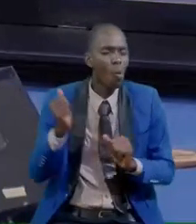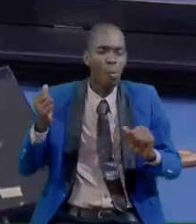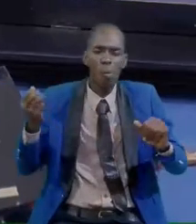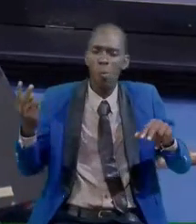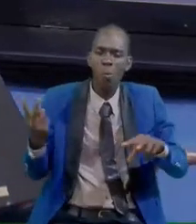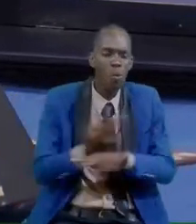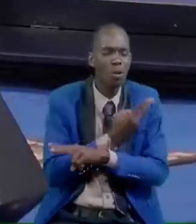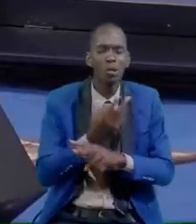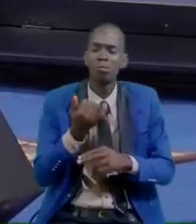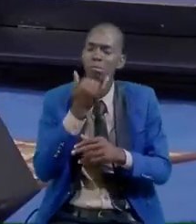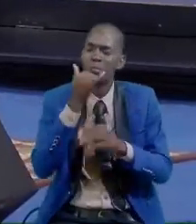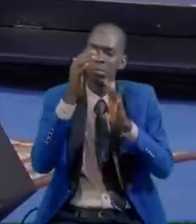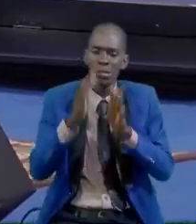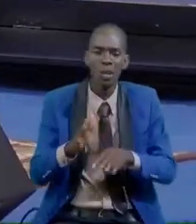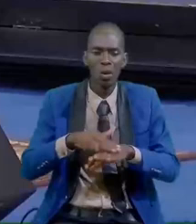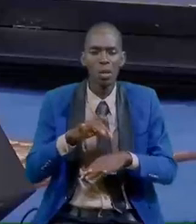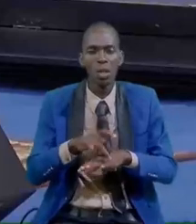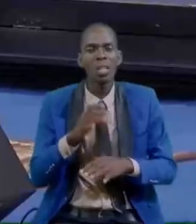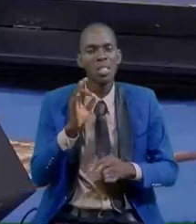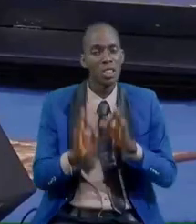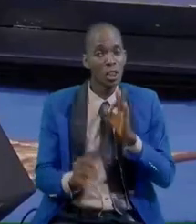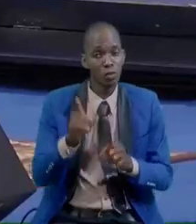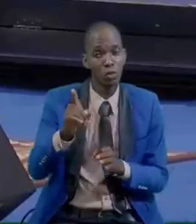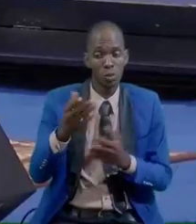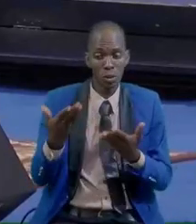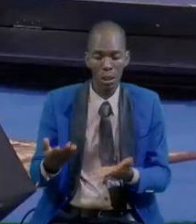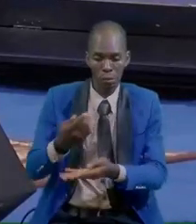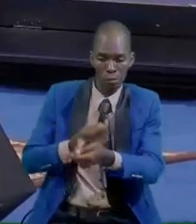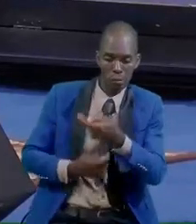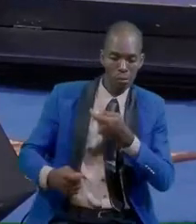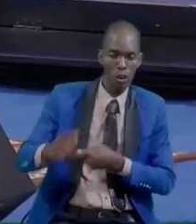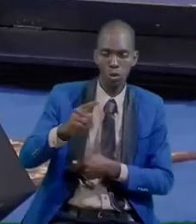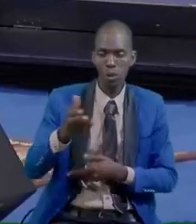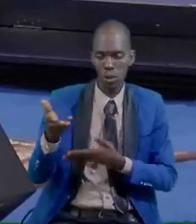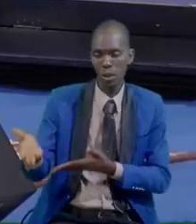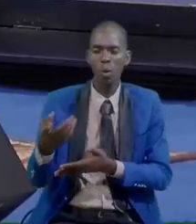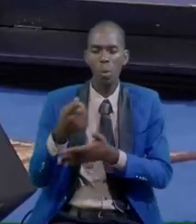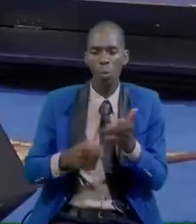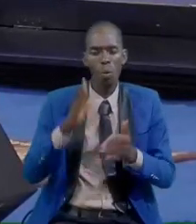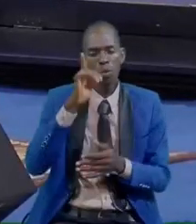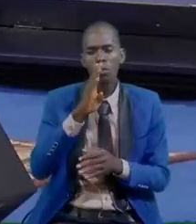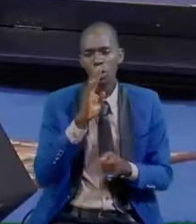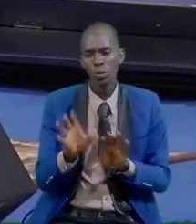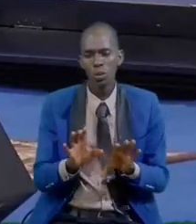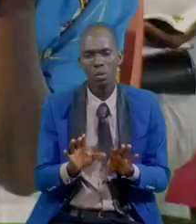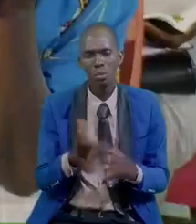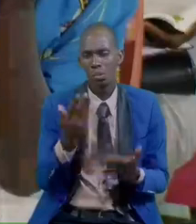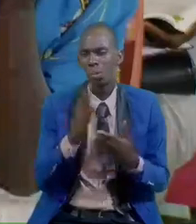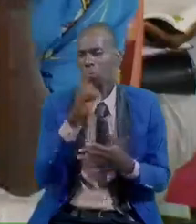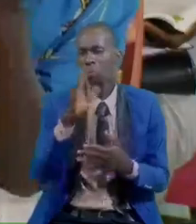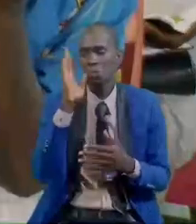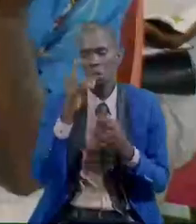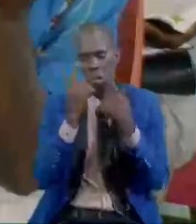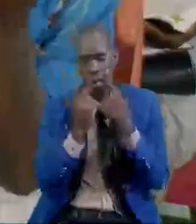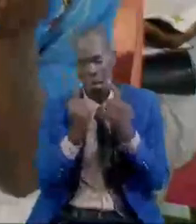comme le pire des offenseurs. Si tu étais là, qu'est-ce que toi tu allais faire? Peut-être que tu seras en train de pleurer. Paul n'a pas